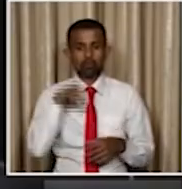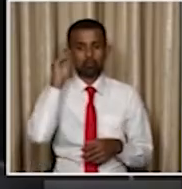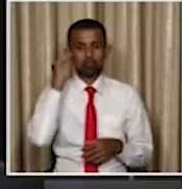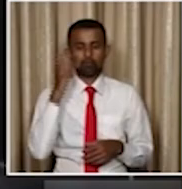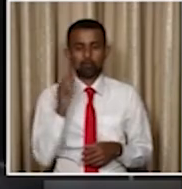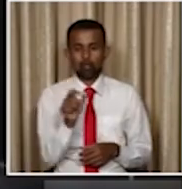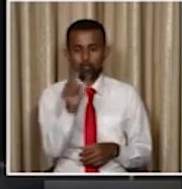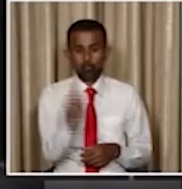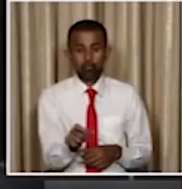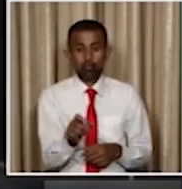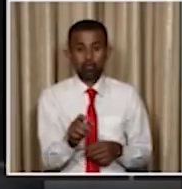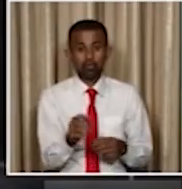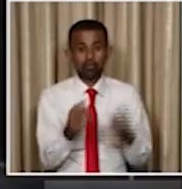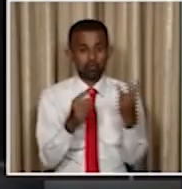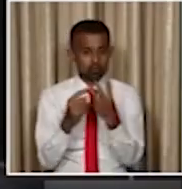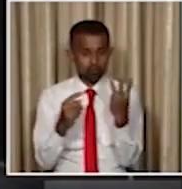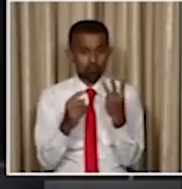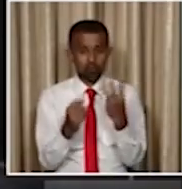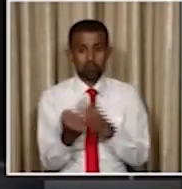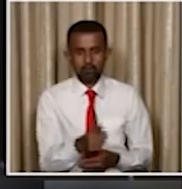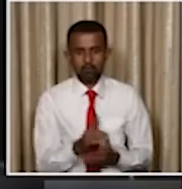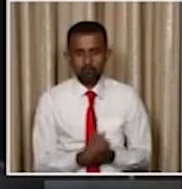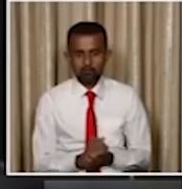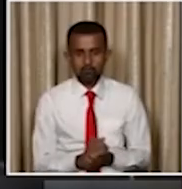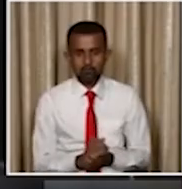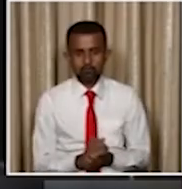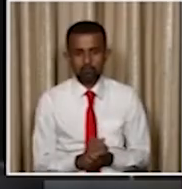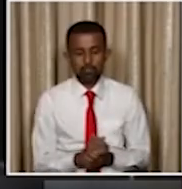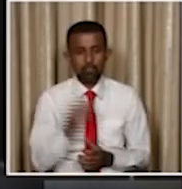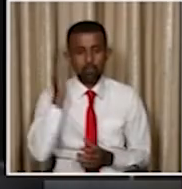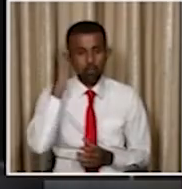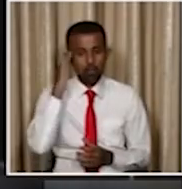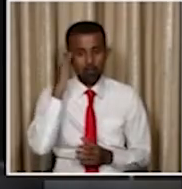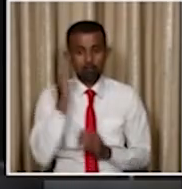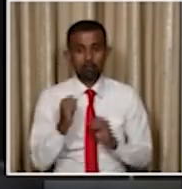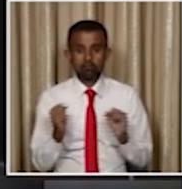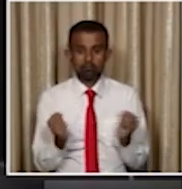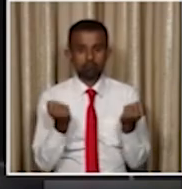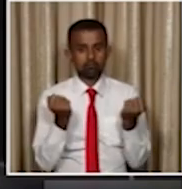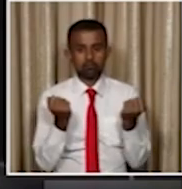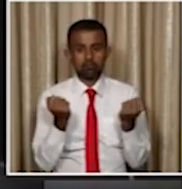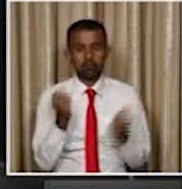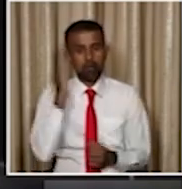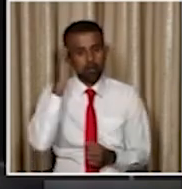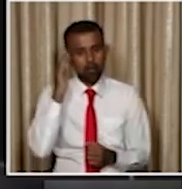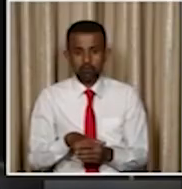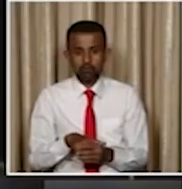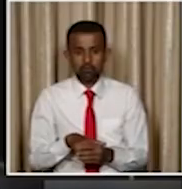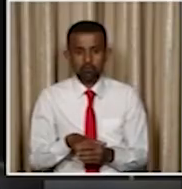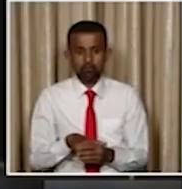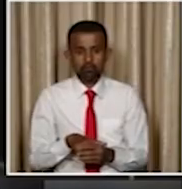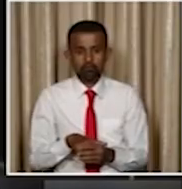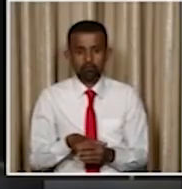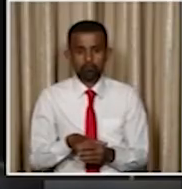ඔබතුමා දාපු බෝල තුනෙන් බලවත්ම පන්දුව පළවෙනි පන්දුව. කාන්තාවන් සවිබල ගැන්වීම නම් ඒක කාන්තාවන්ට පමණක් සීමා වෙන්න ඕනේ.